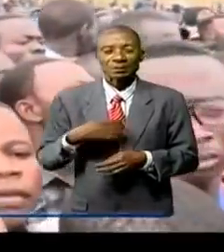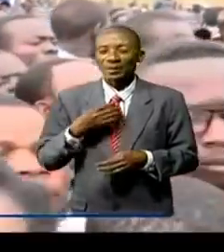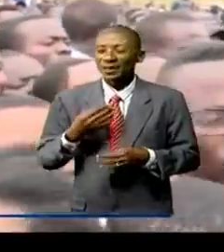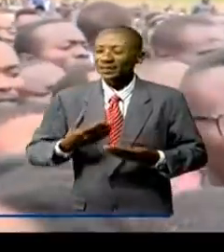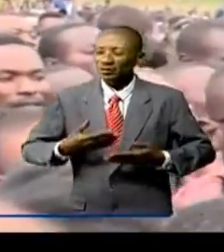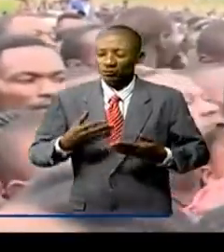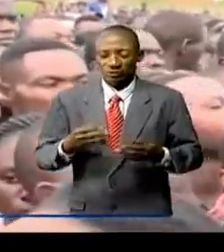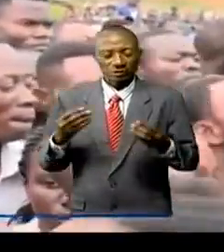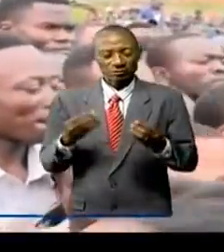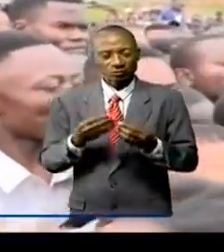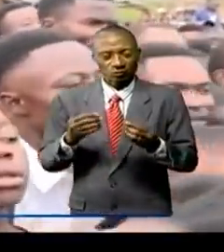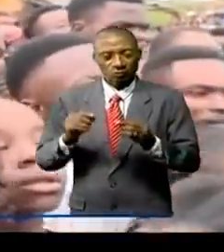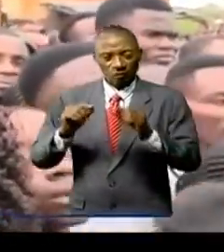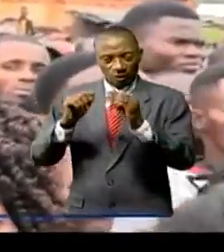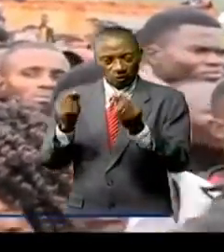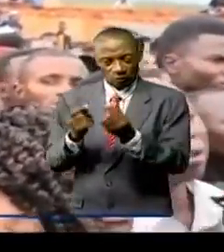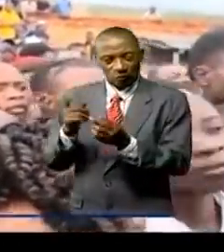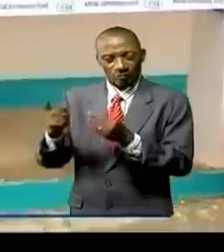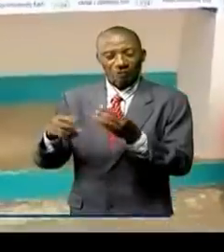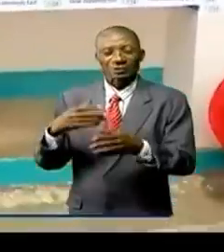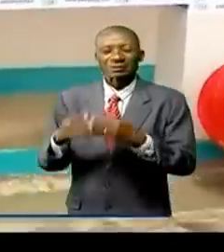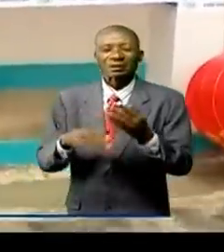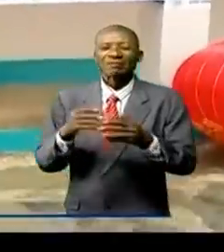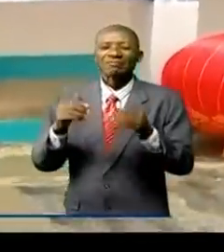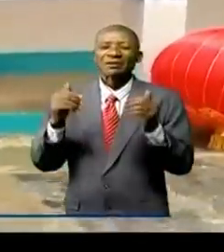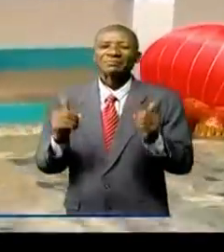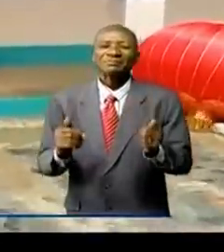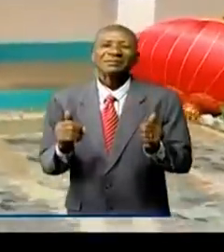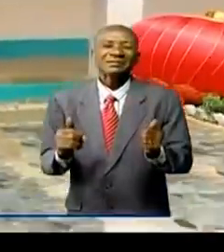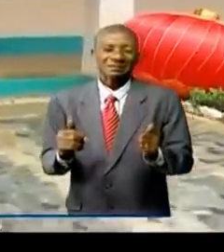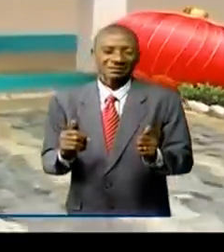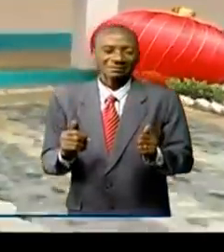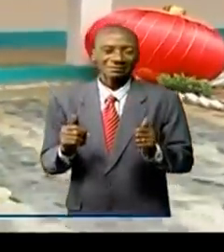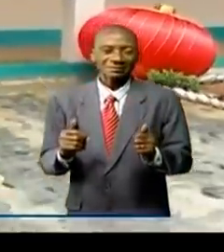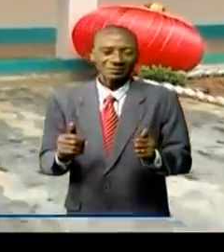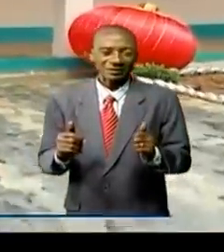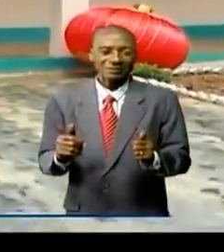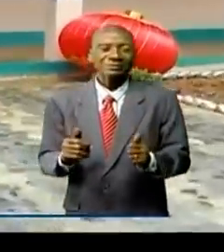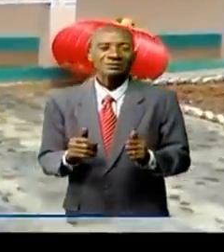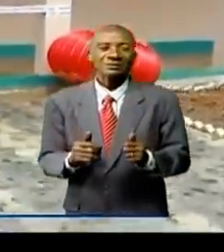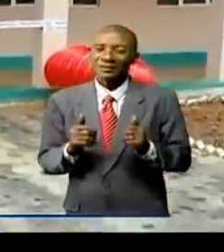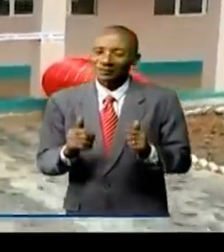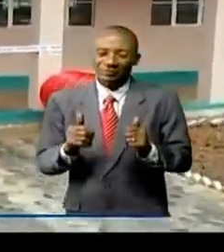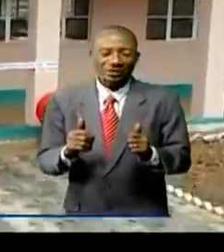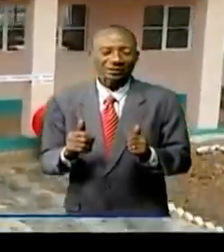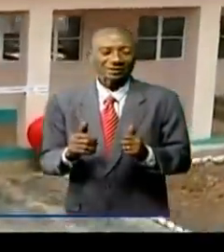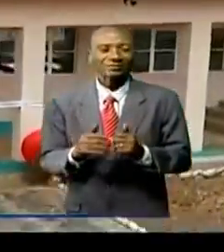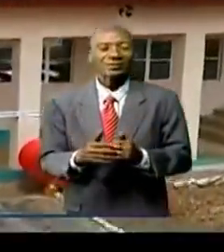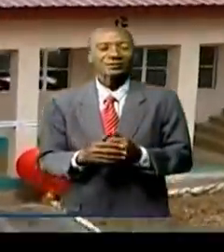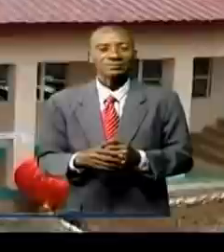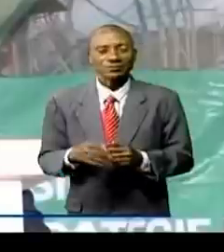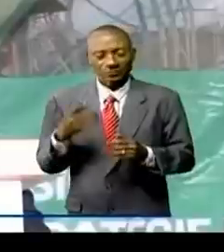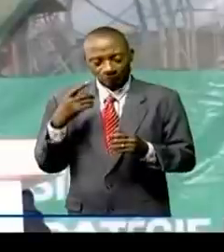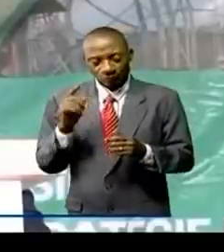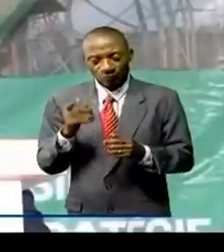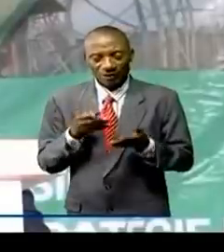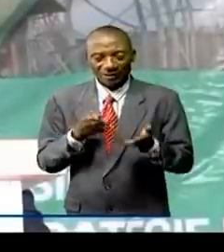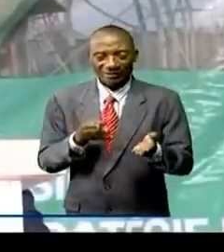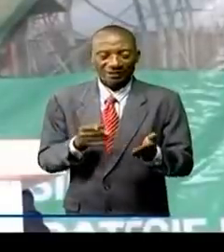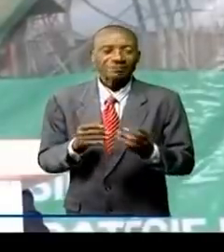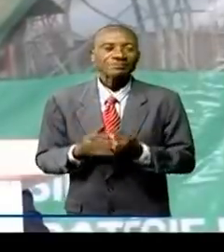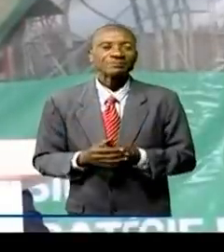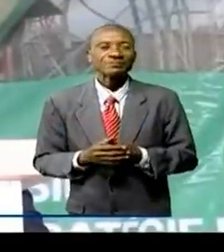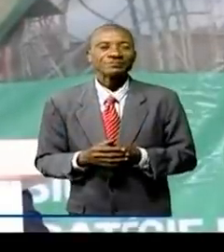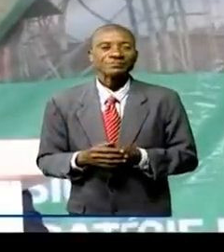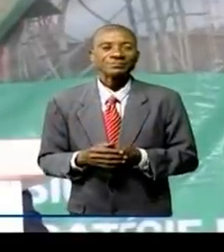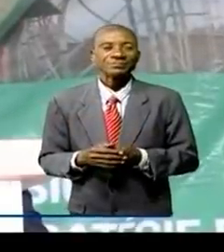communautaire et n'a pas manqué, à la vue de la nouvelle école de Tenke, d'appeler les utilisateurs à un usage responsable. Depuis que nous sommes